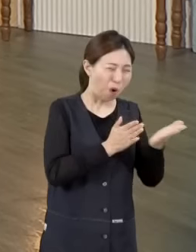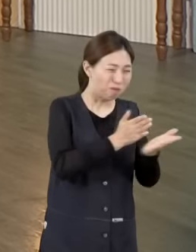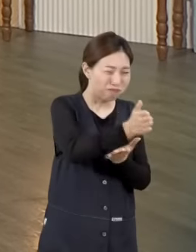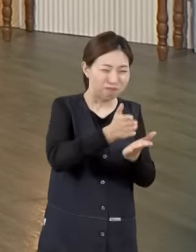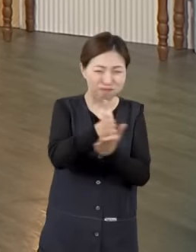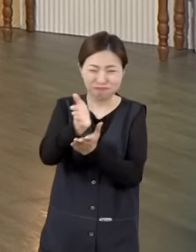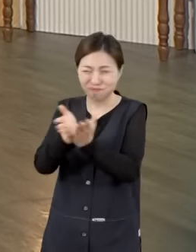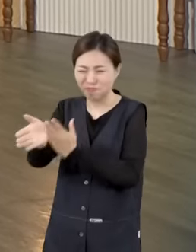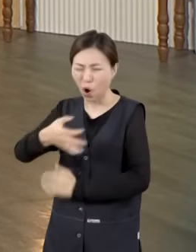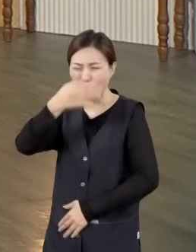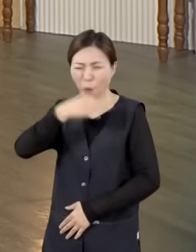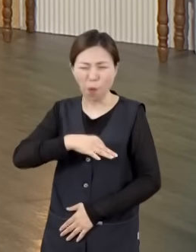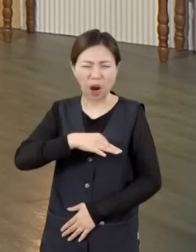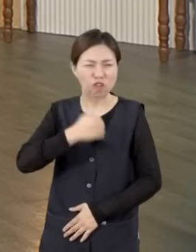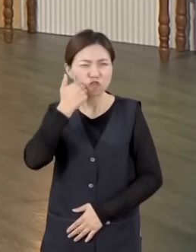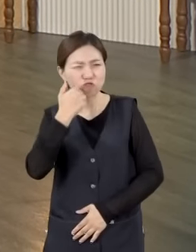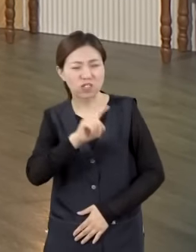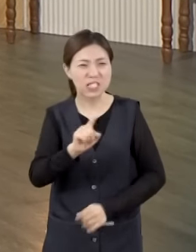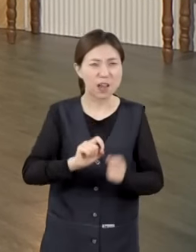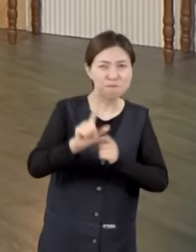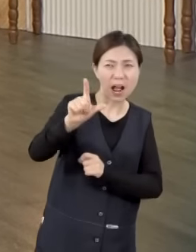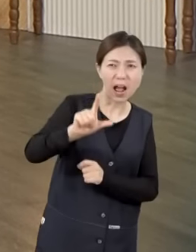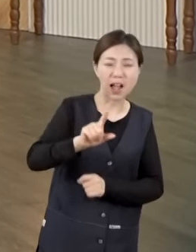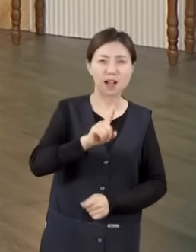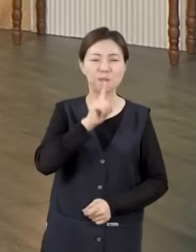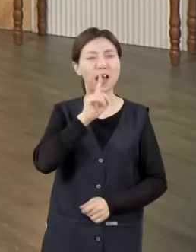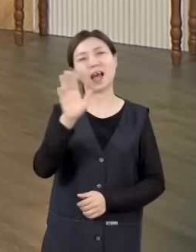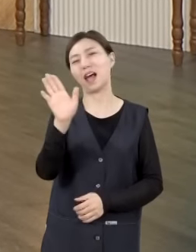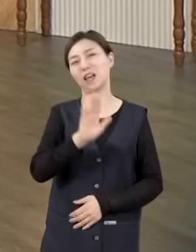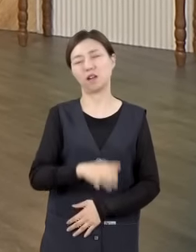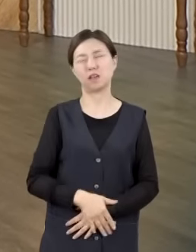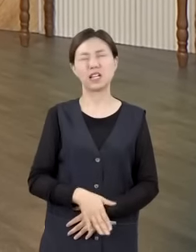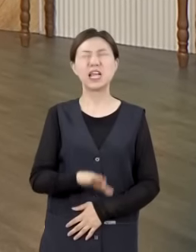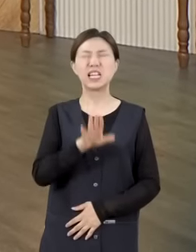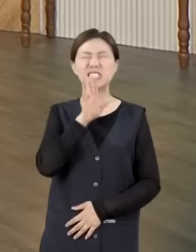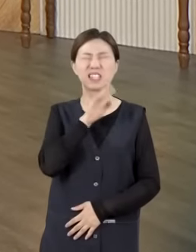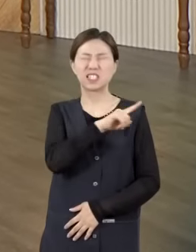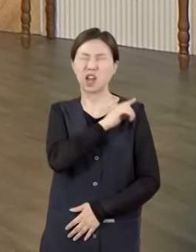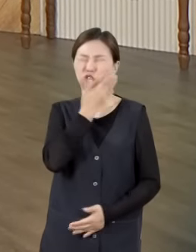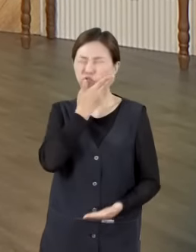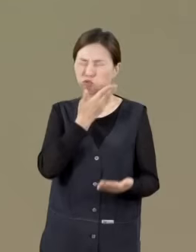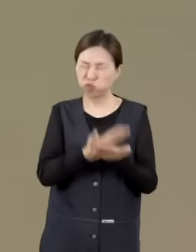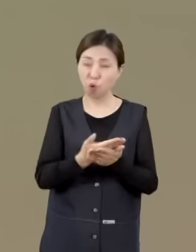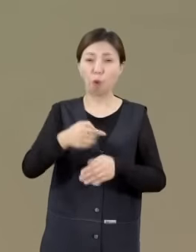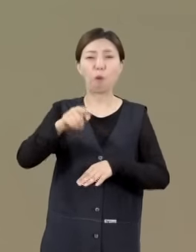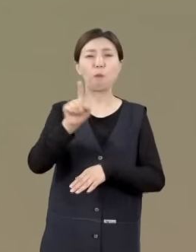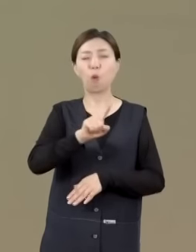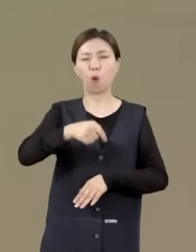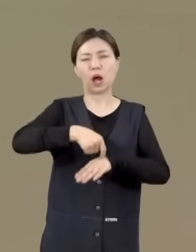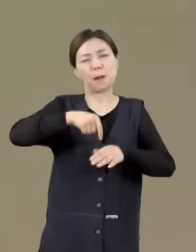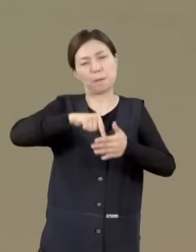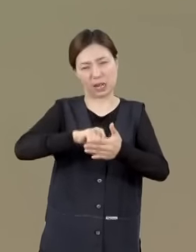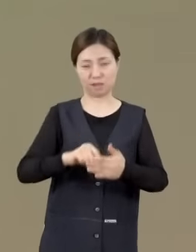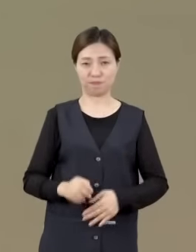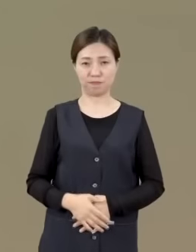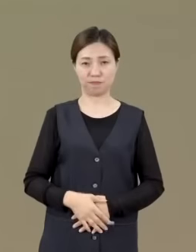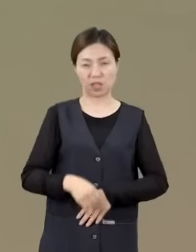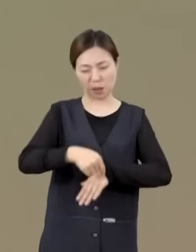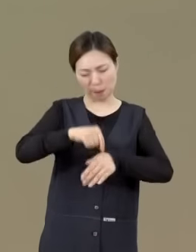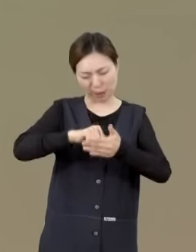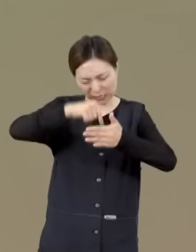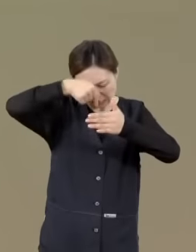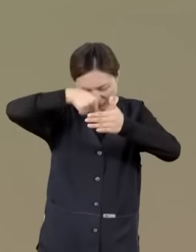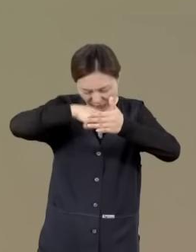통하는구나 어떤 기도가 더 효과가 좋다 이게 중요한게 아니라 정말 그 간절한 마음